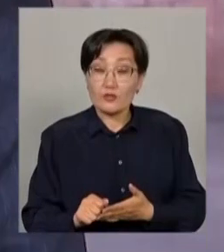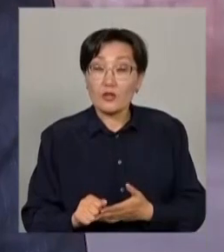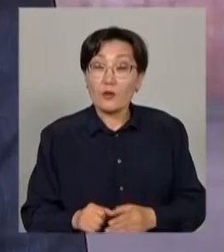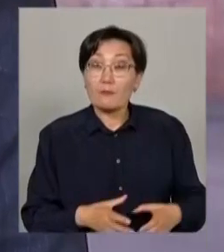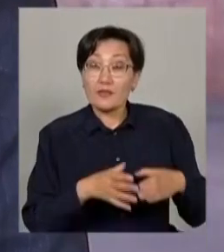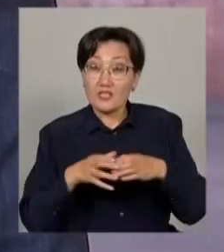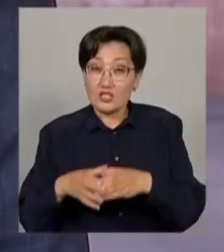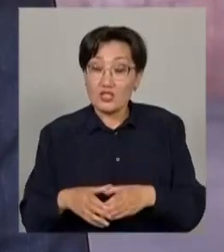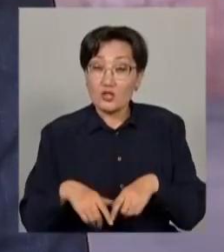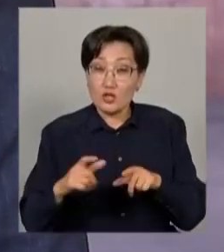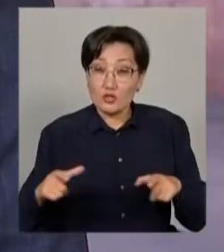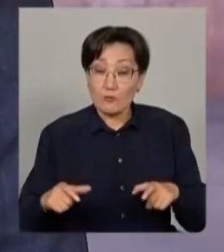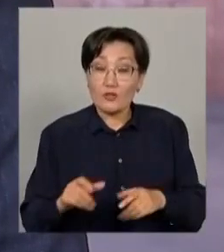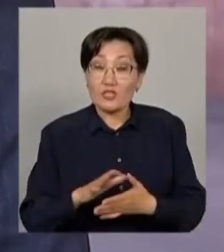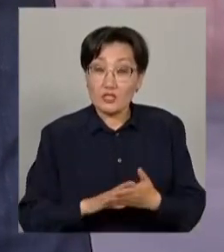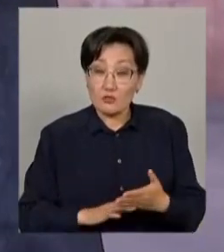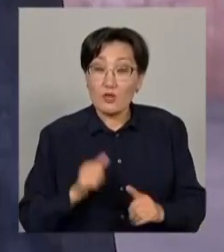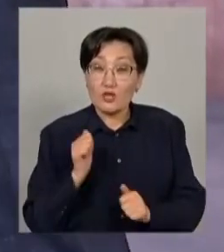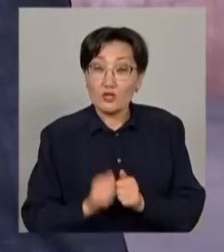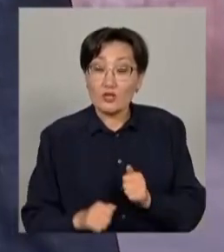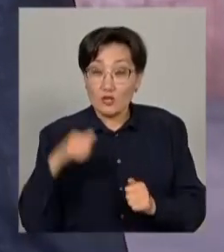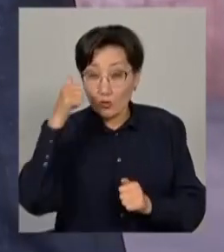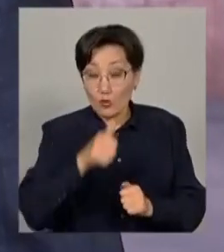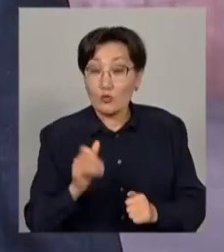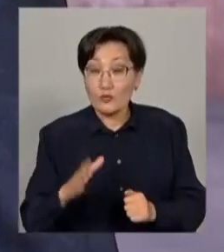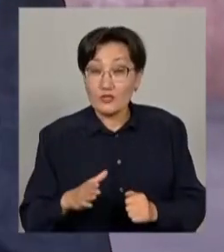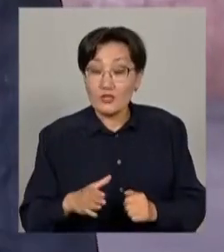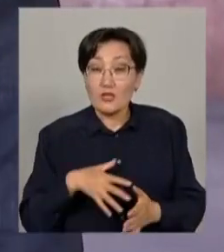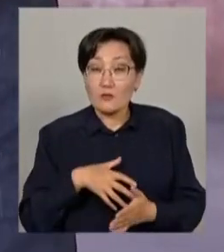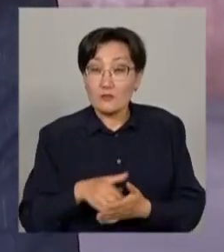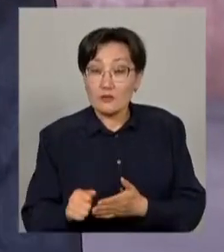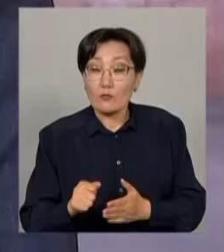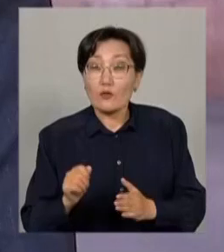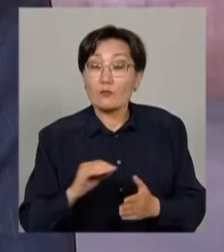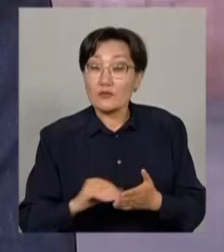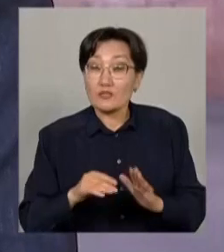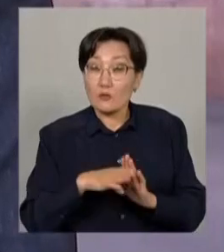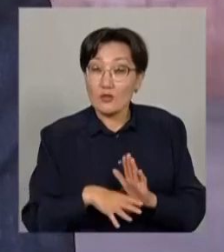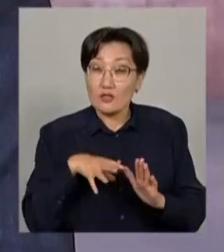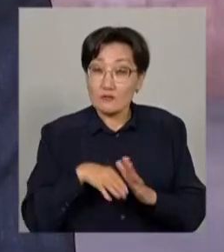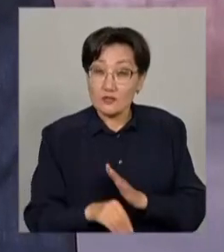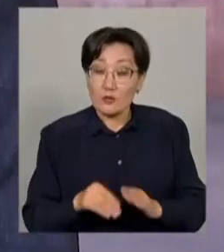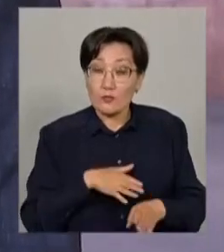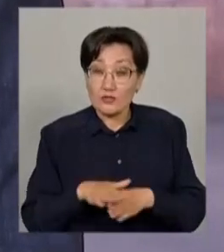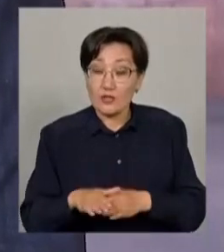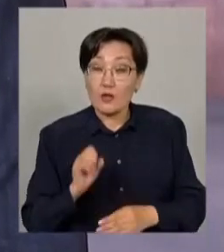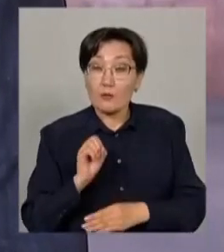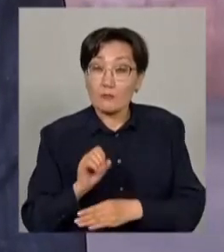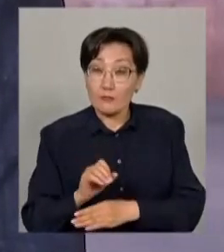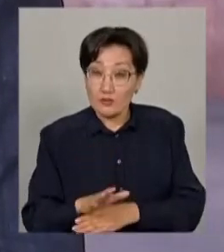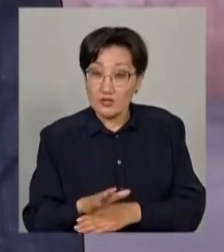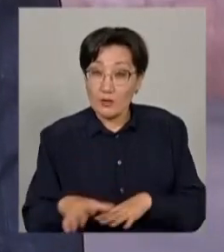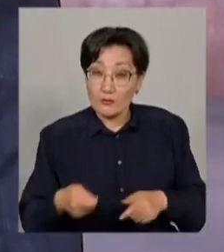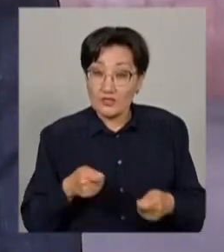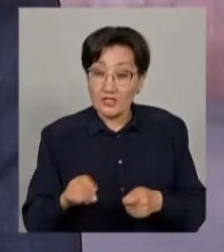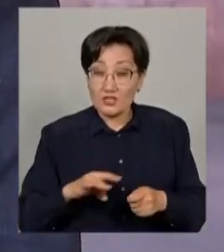переселение. В дальнейшем каждый год будет составлена программа. Также в рамках исполнения поручения